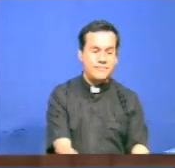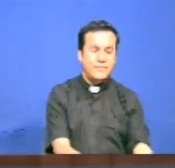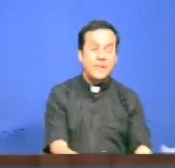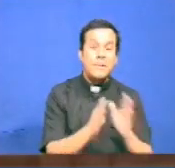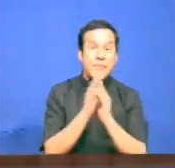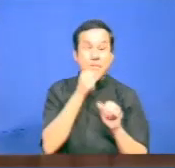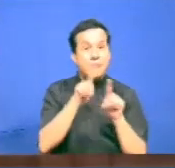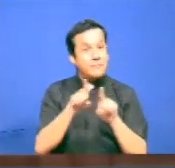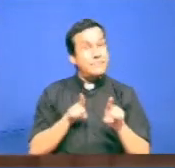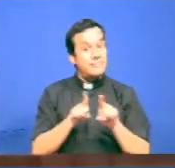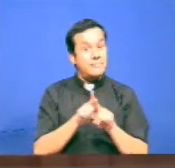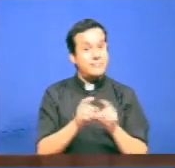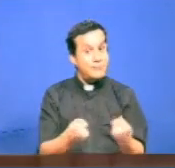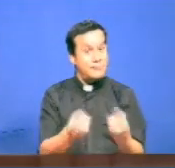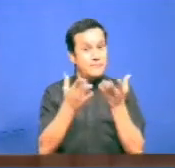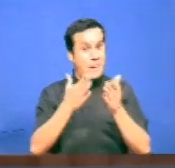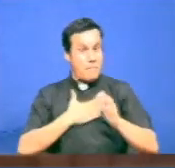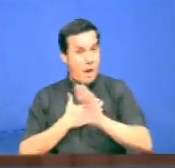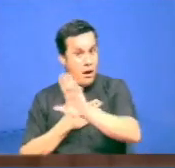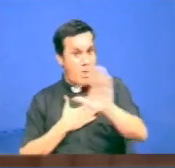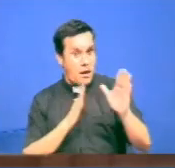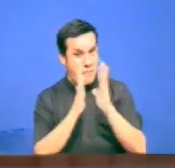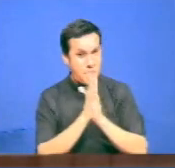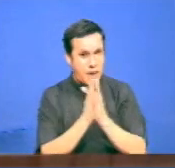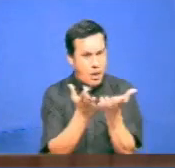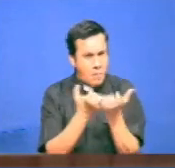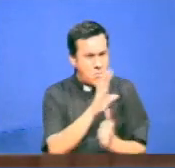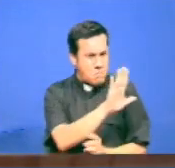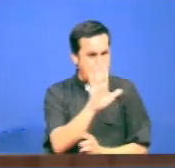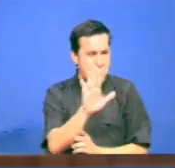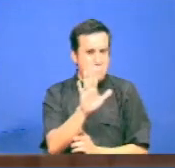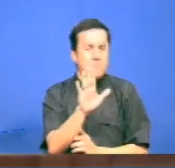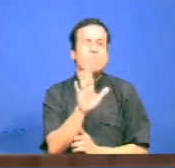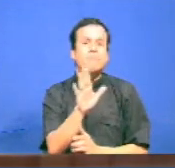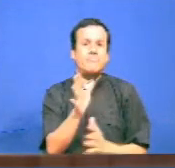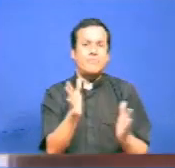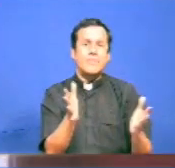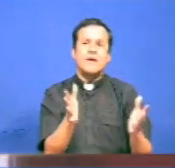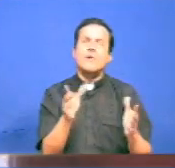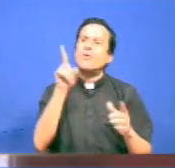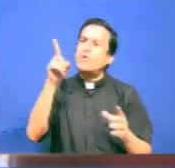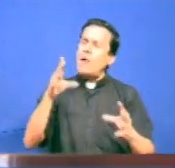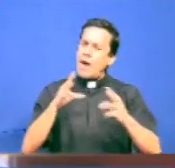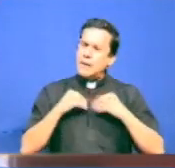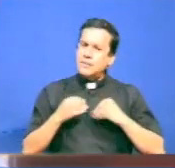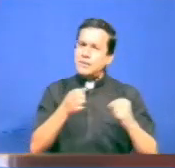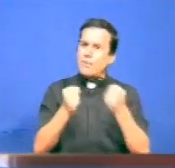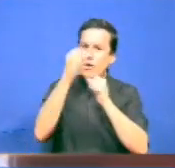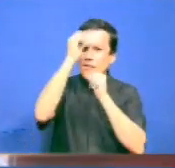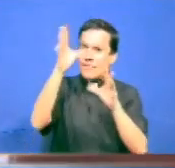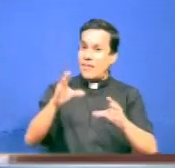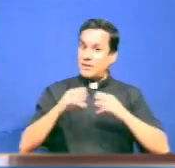Sala zetu, mahitaji yetu na mahitaji ya wale wanaotuomba sala yapokelewe na Mungu Baba